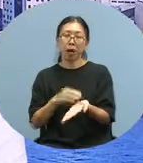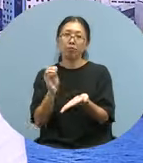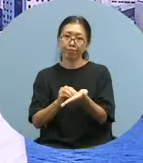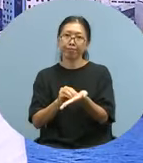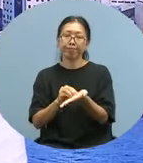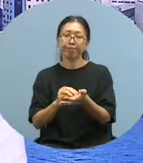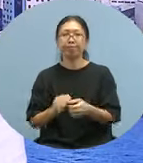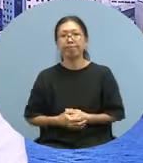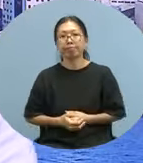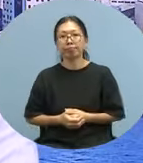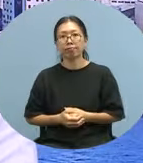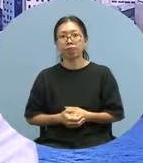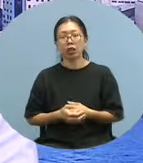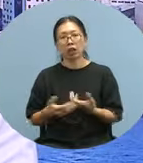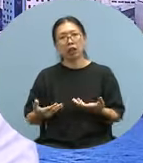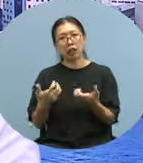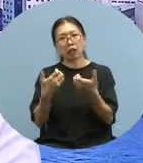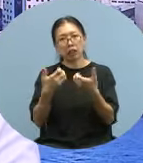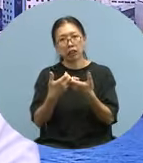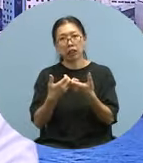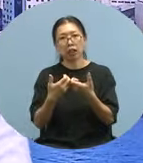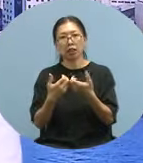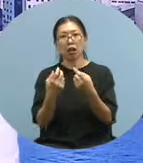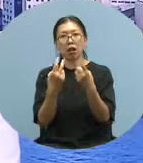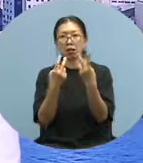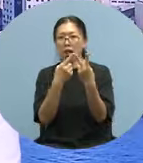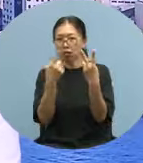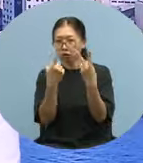個陽性確診個案，咁而家我哋總共就應該係有